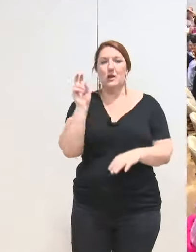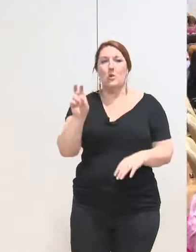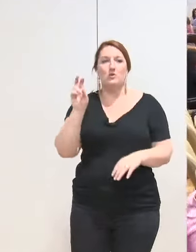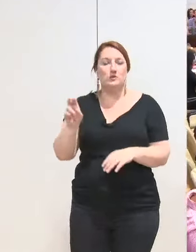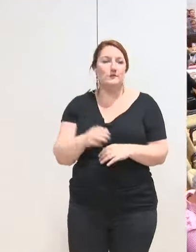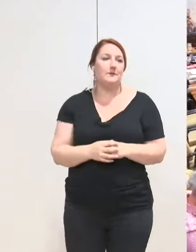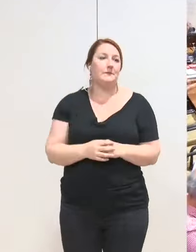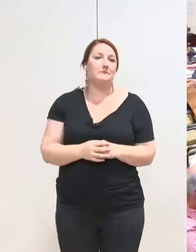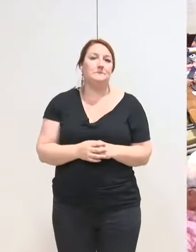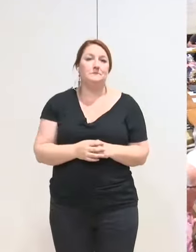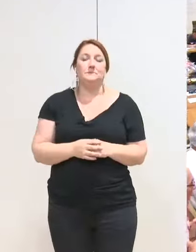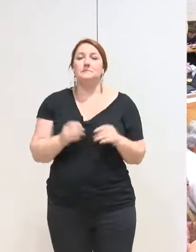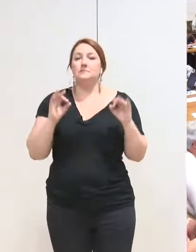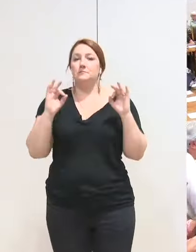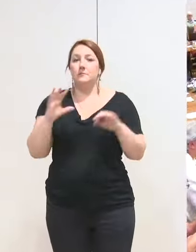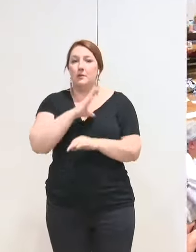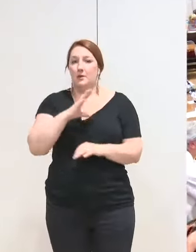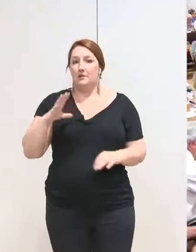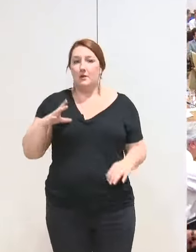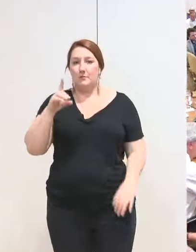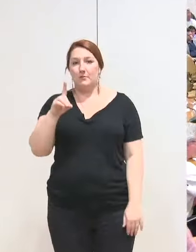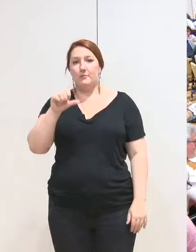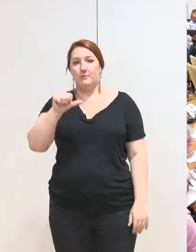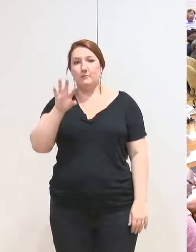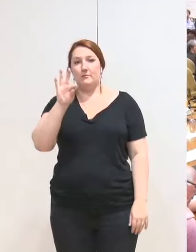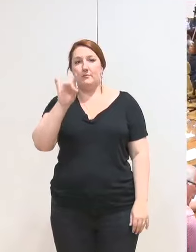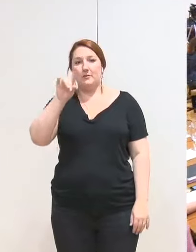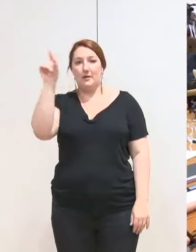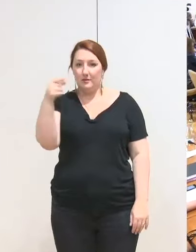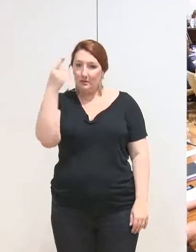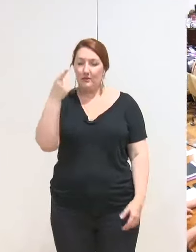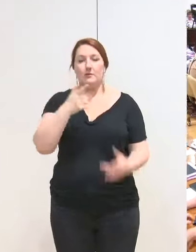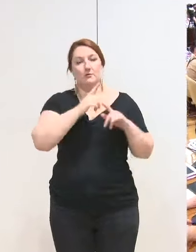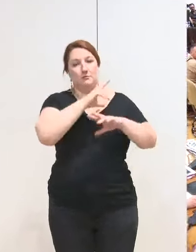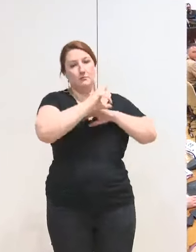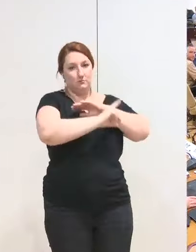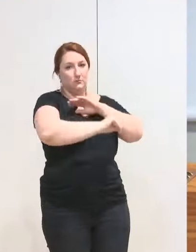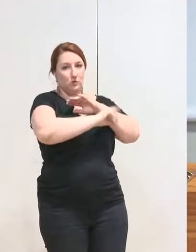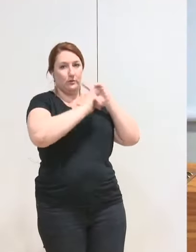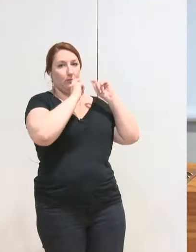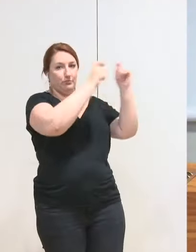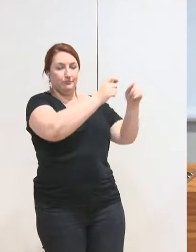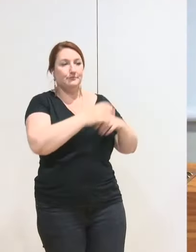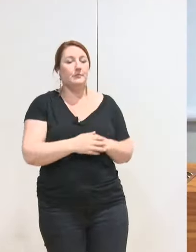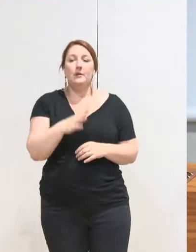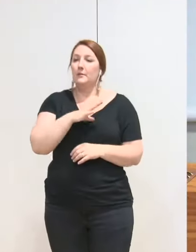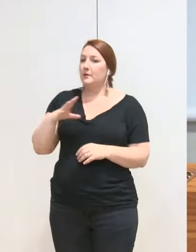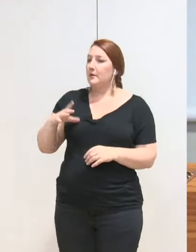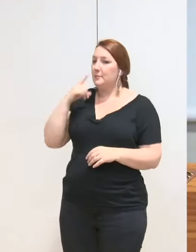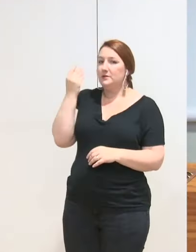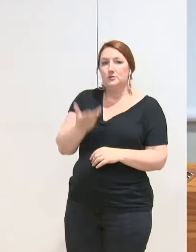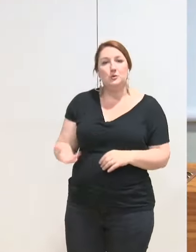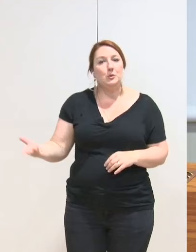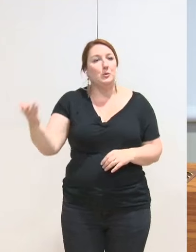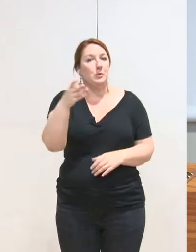écologistes et donc Madame daté sera notre secrétaire de séance Mesdames et Messieurs les élus et chers